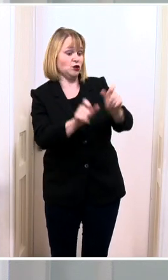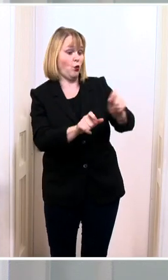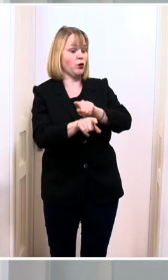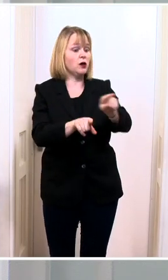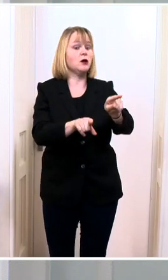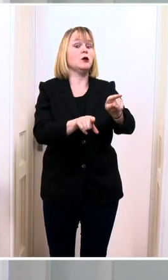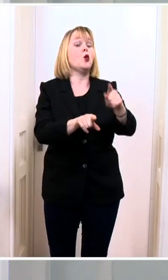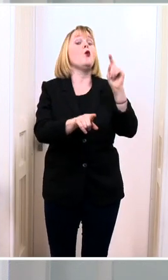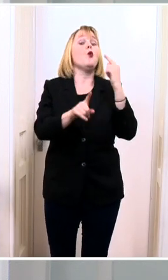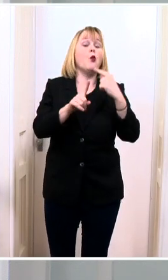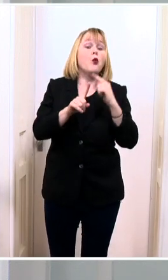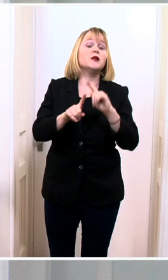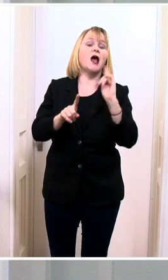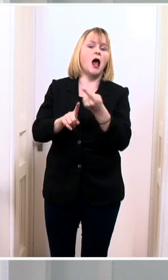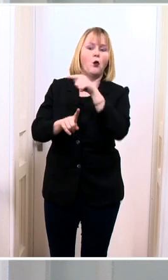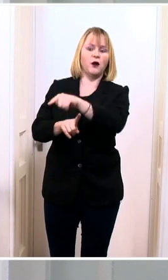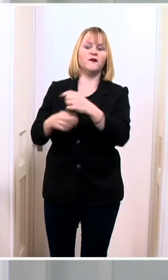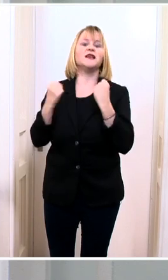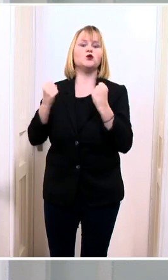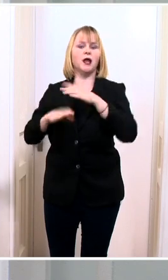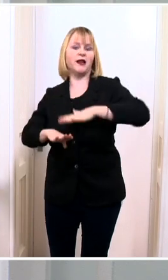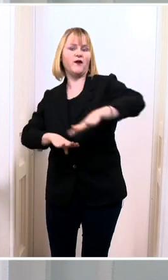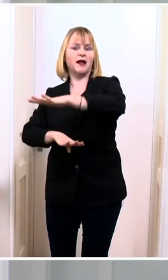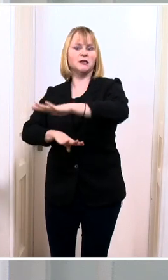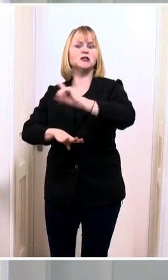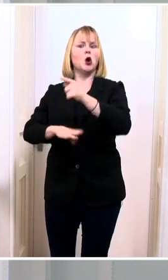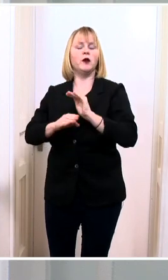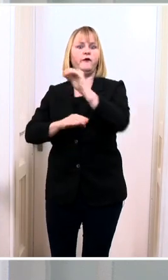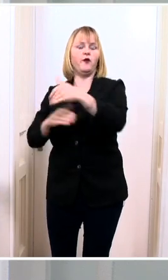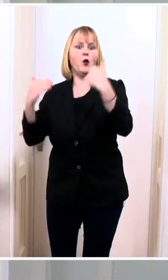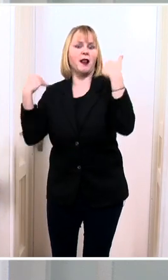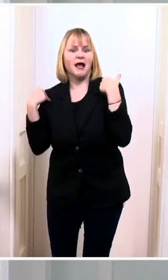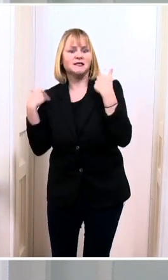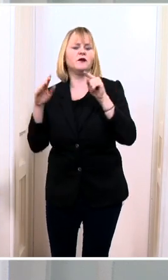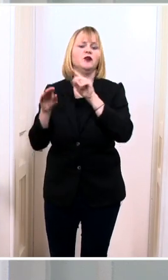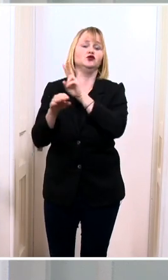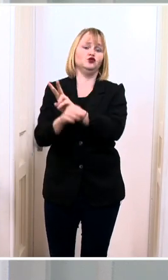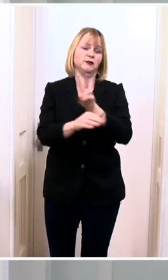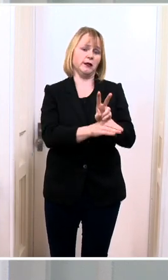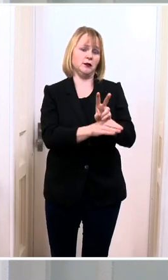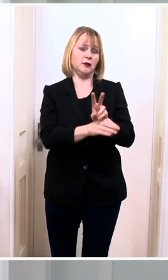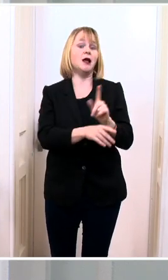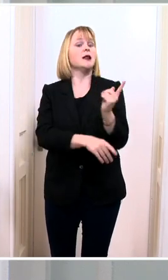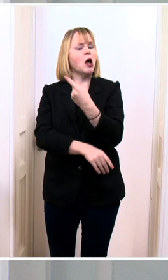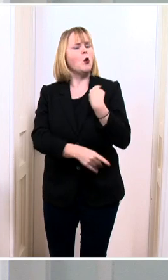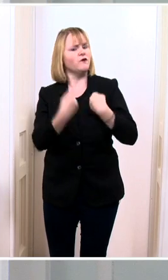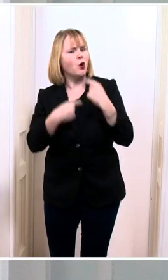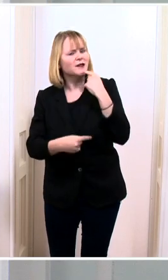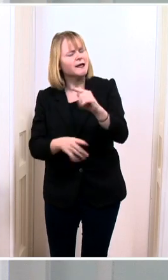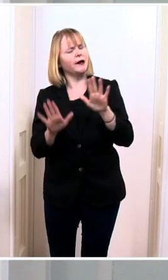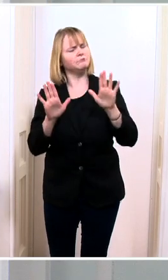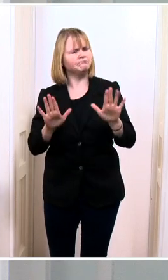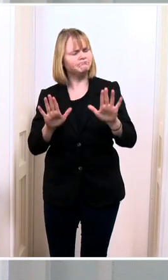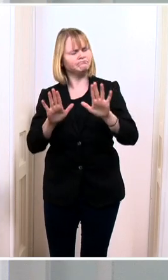Überlastung des Gesundheitswesens zu verhindern. Zum Schluss möchte ich deshalb erneut und mit Nachdruck